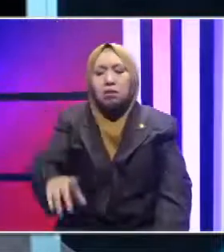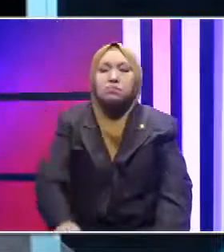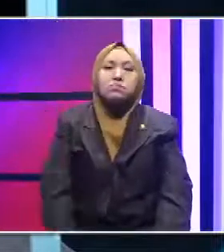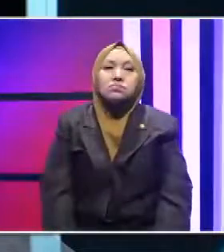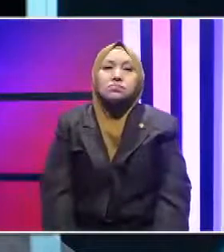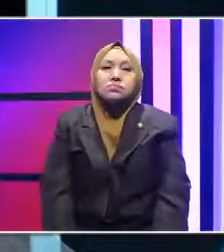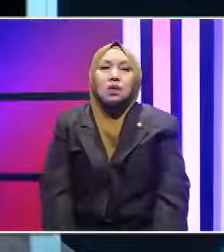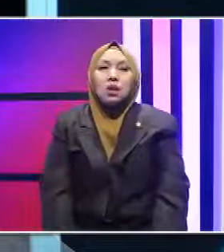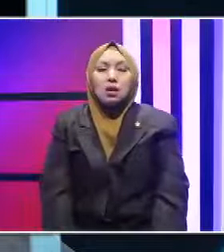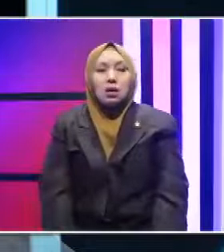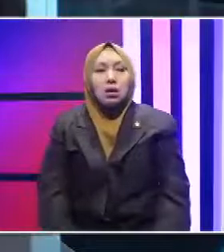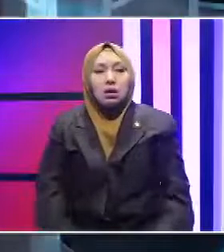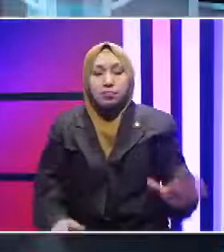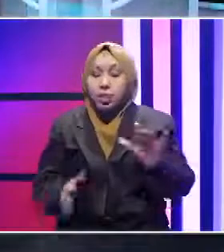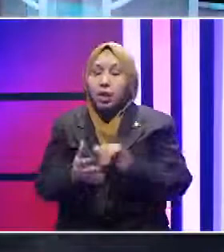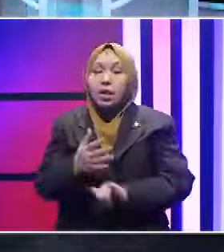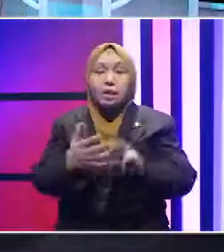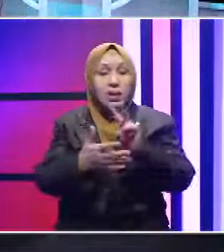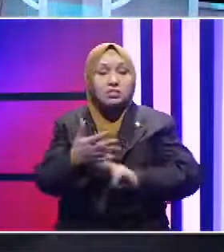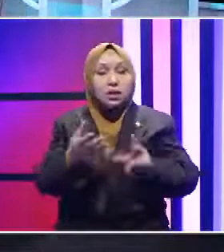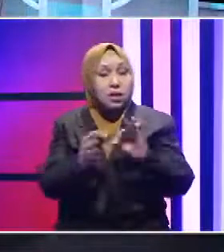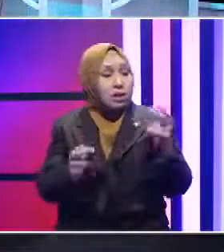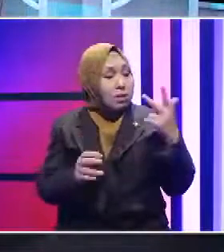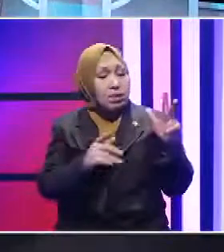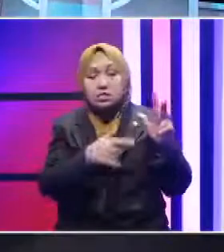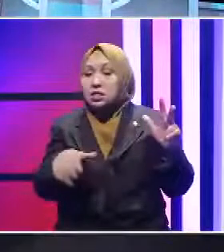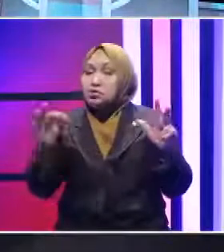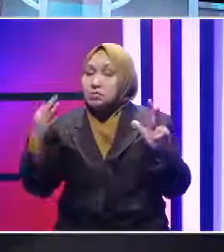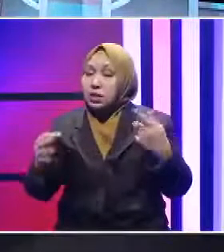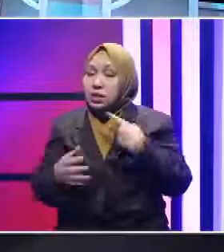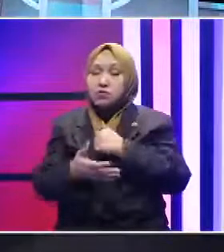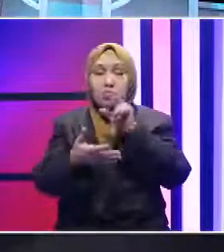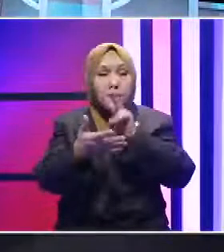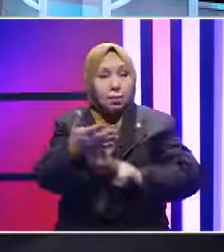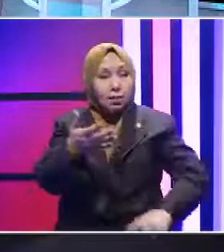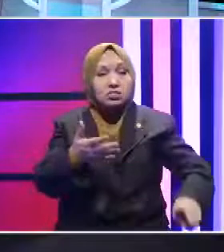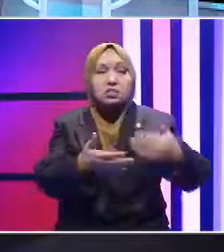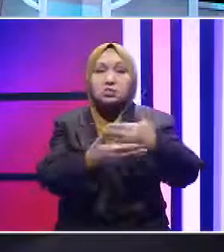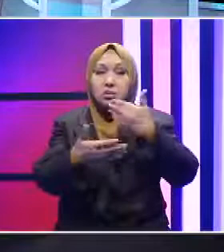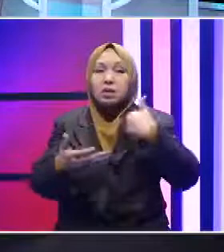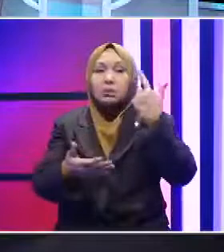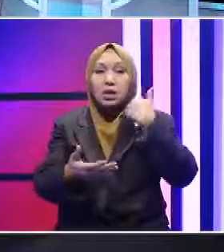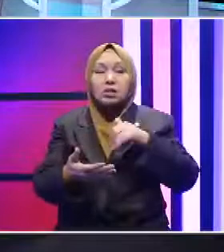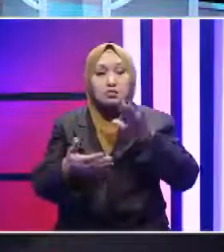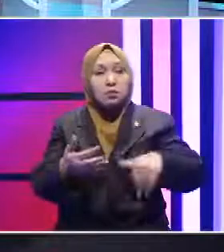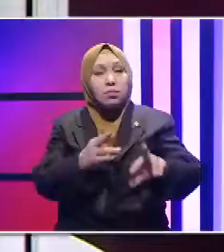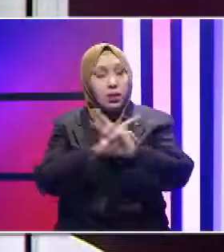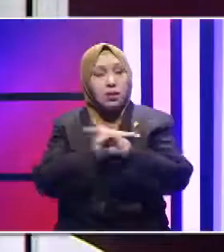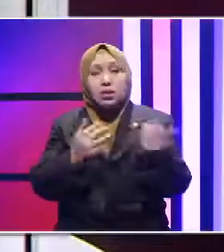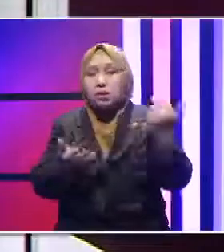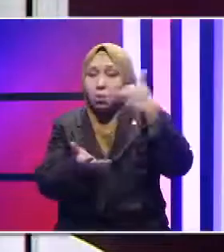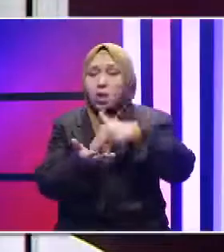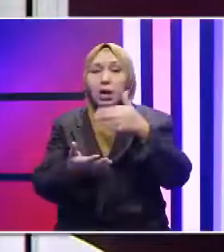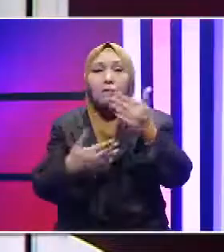العظيم. Surah Al-Nazim, kita dah bacaan ayat 13 hingga 19. Kita sudah pun membacanya sebelum tadi Ustaz ya, sebelum rehat, dan kita mengulang balik